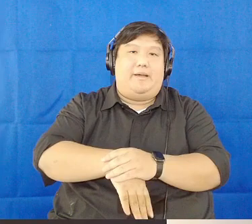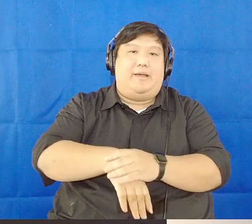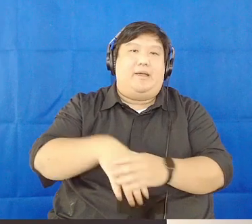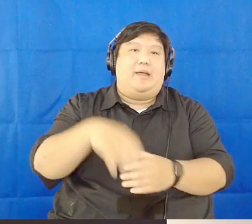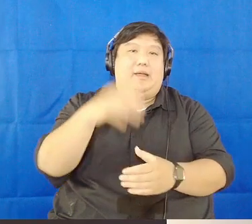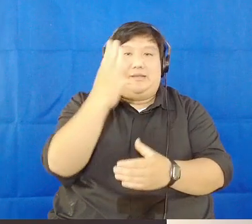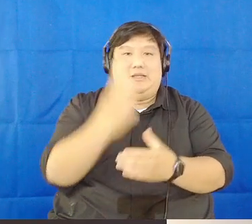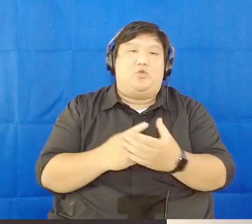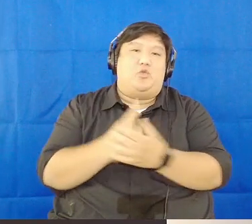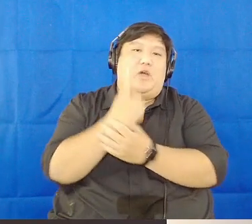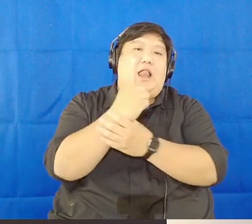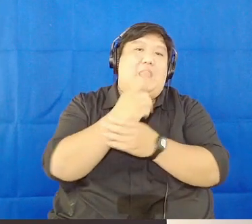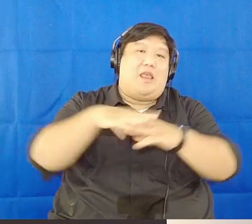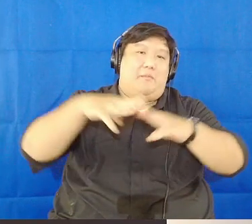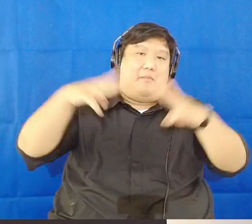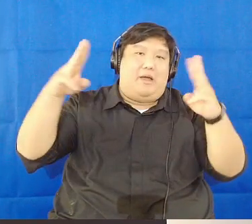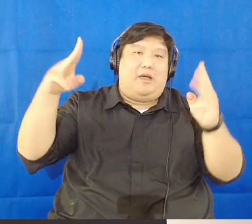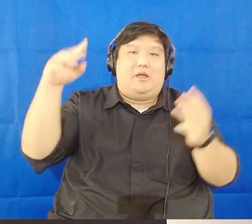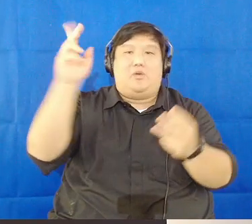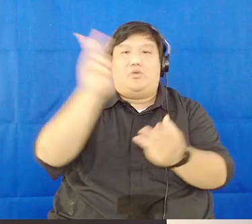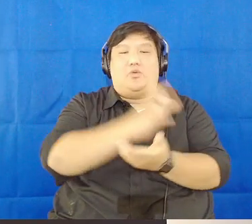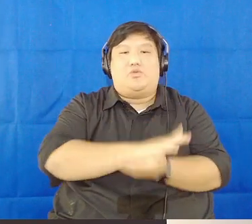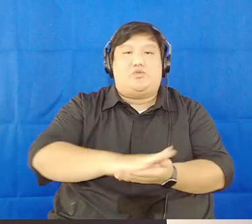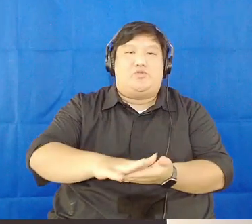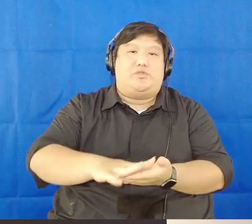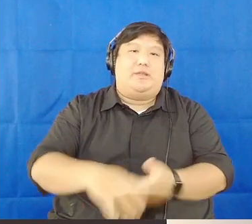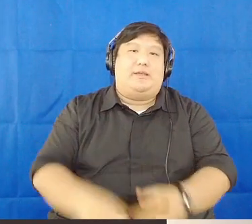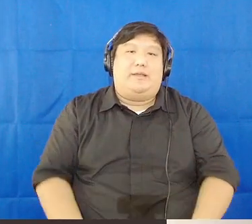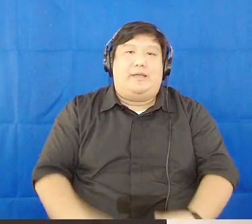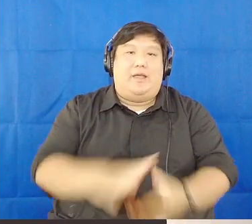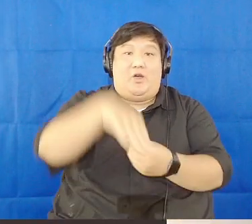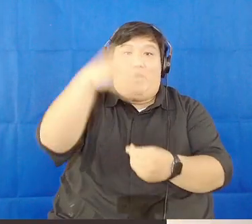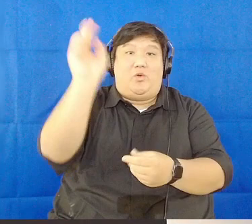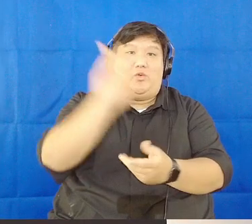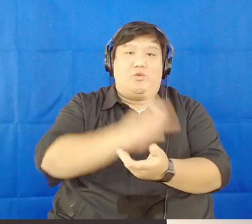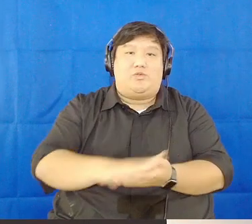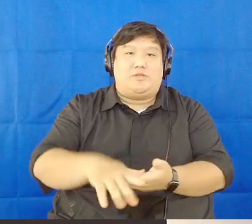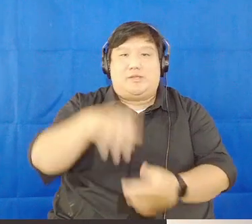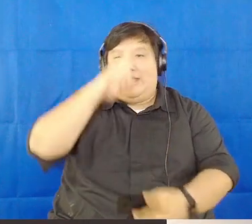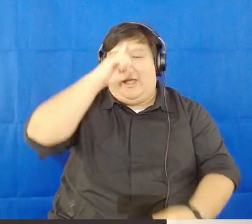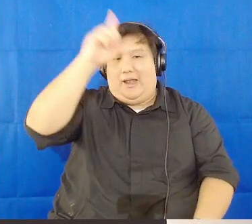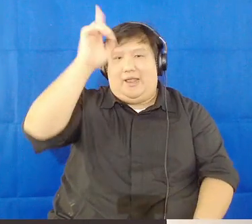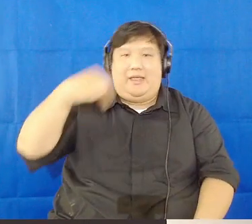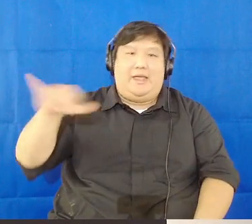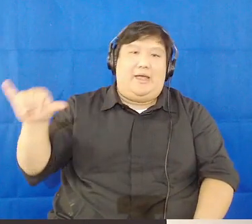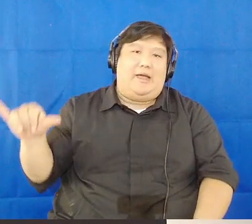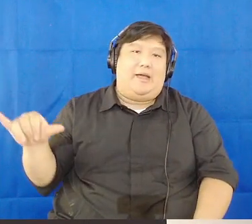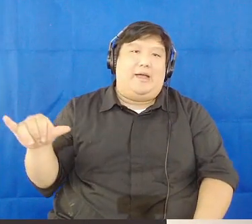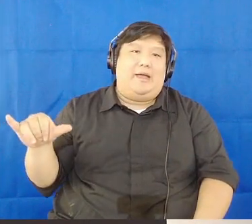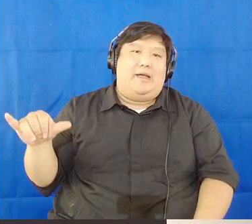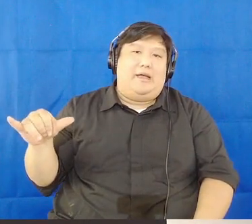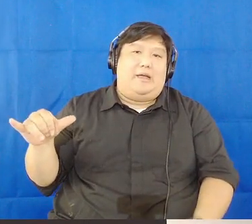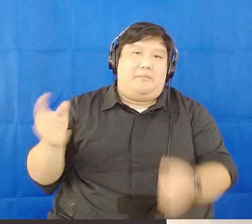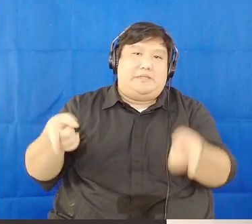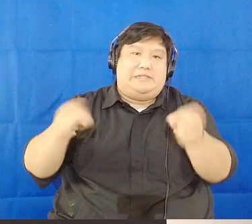Trinitas, Tritunggal Maha Kudus itu. Bahwa Roh Kudus itu adalah Allah, yang bagian dari